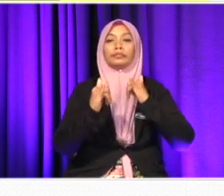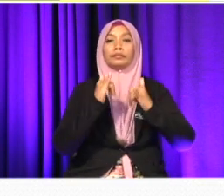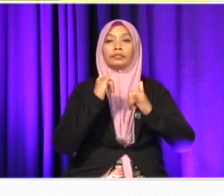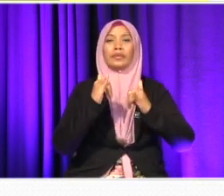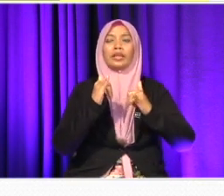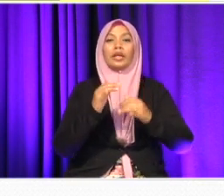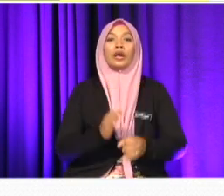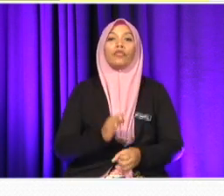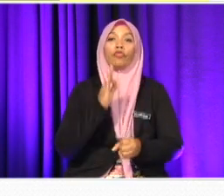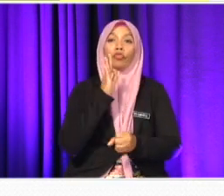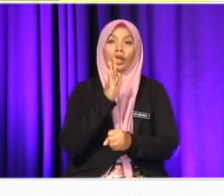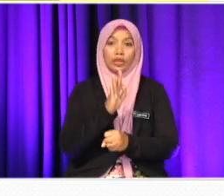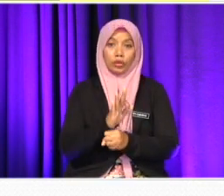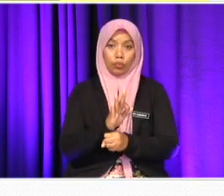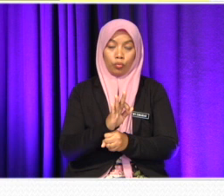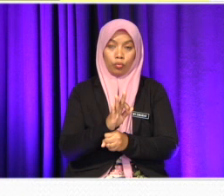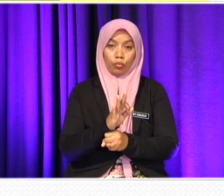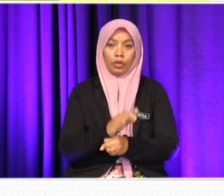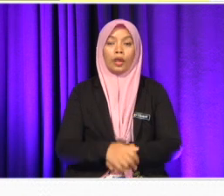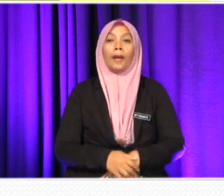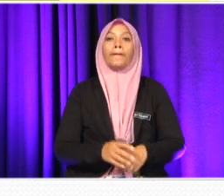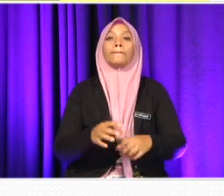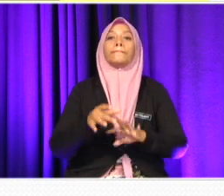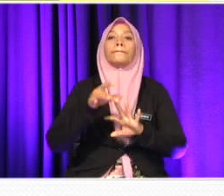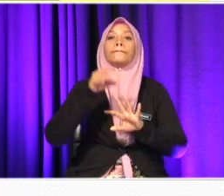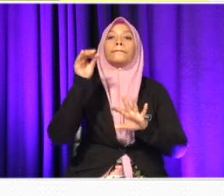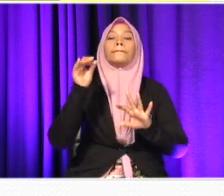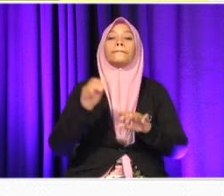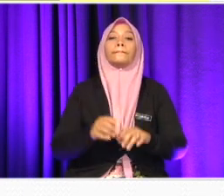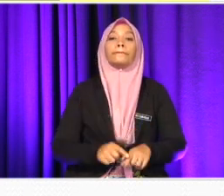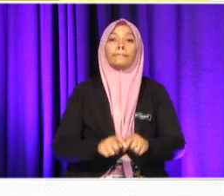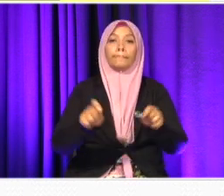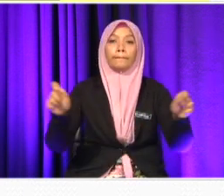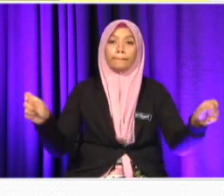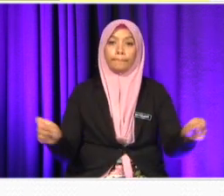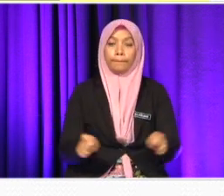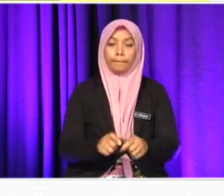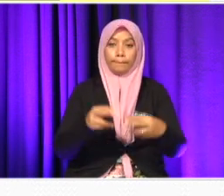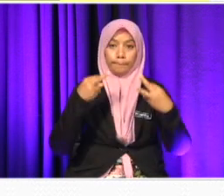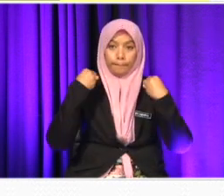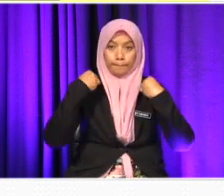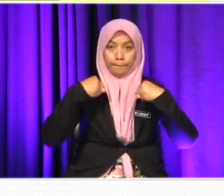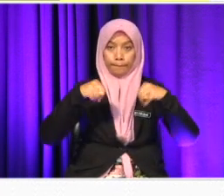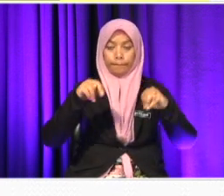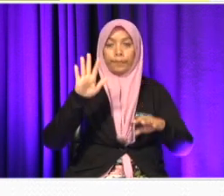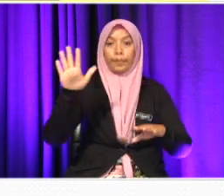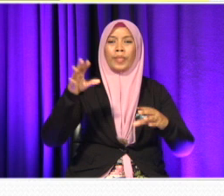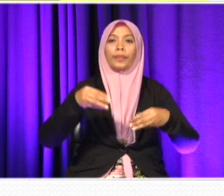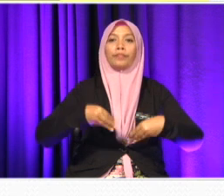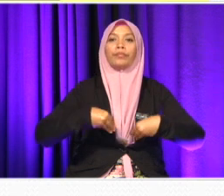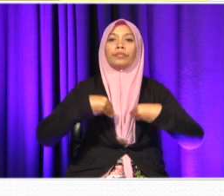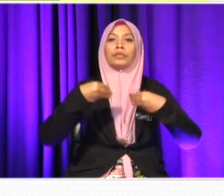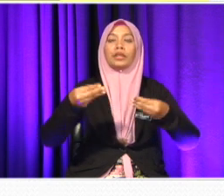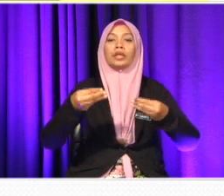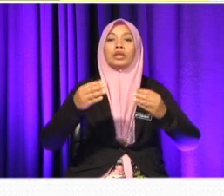lokasi dan lokasi penegakan pondasi Loji pun kita dapatkan jawabannya oke yang kelima berikan kaidah